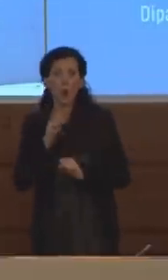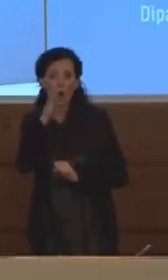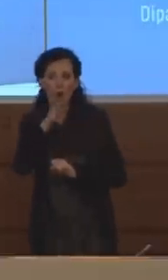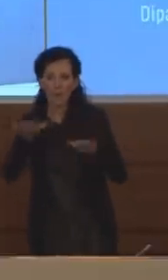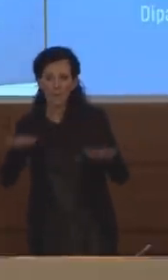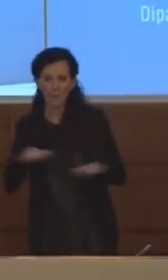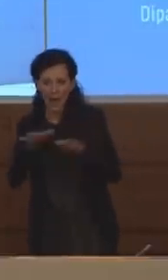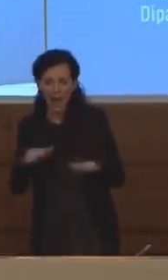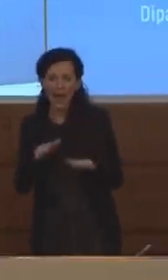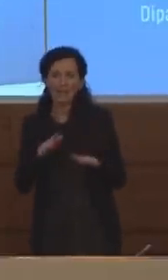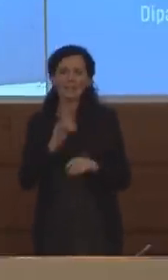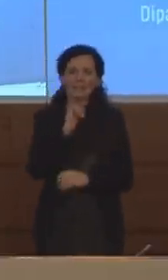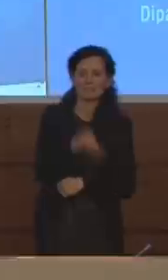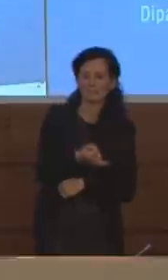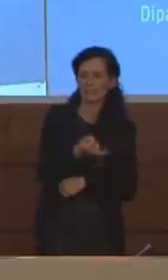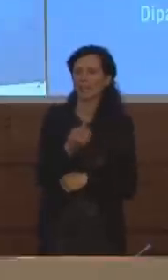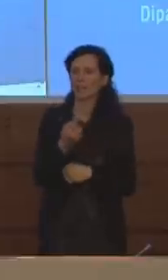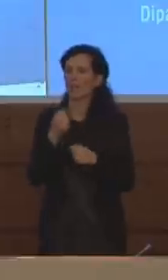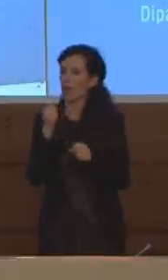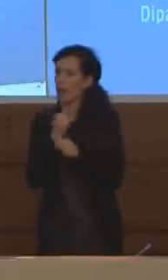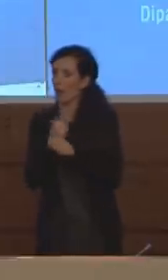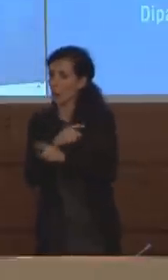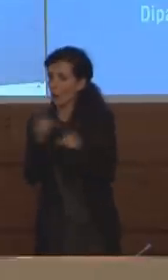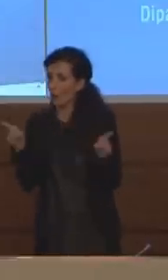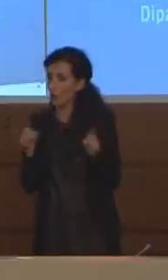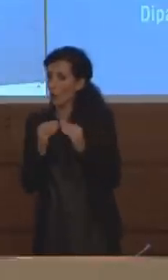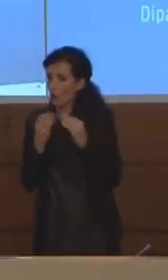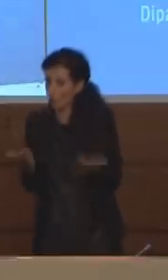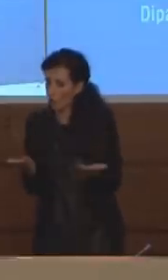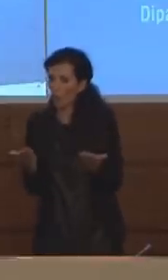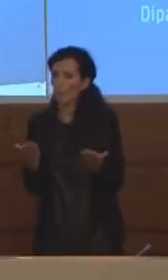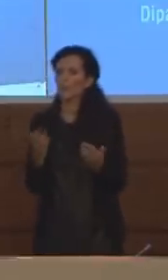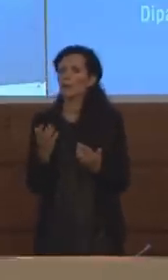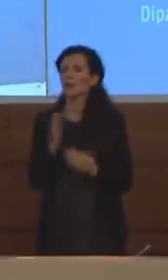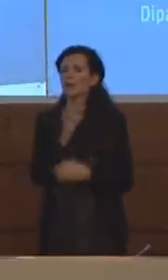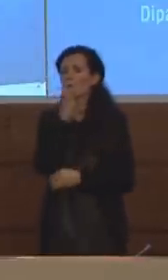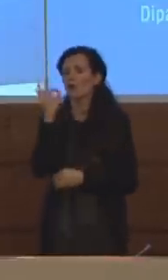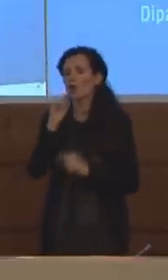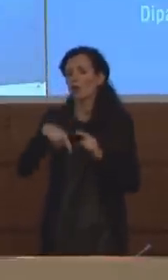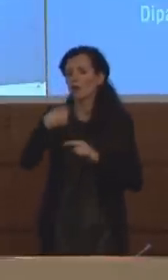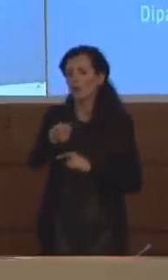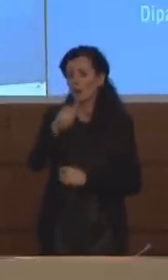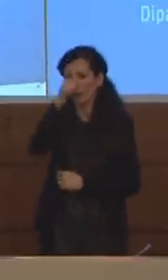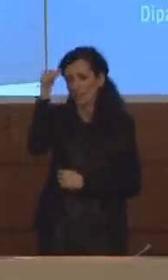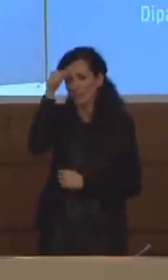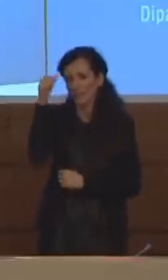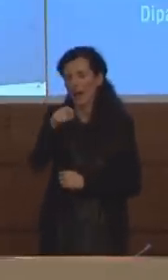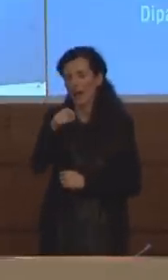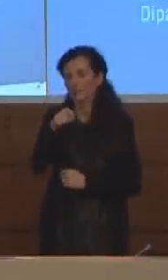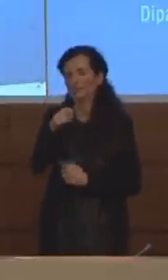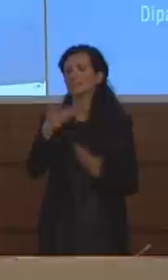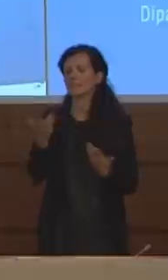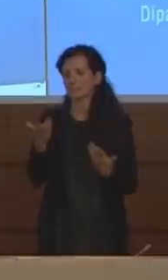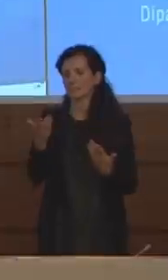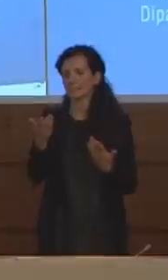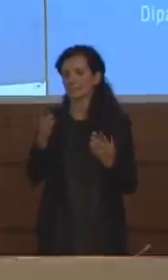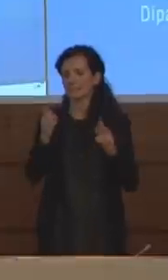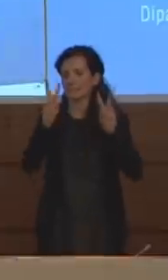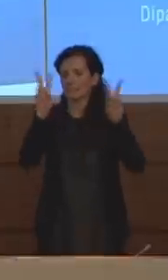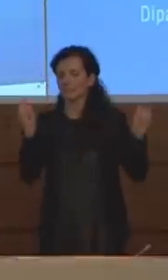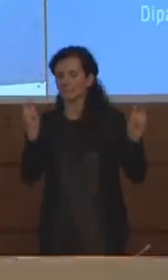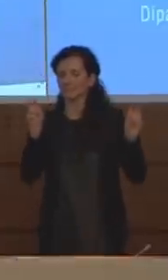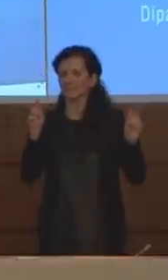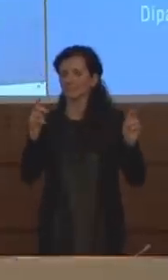si in che modo ci state lavorando oppure quella diventerà un altro tema difficile da affrontare visto